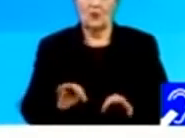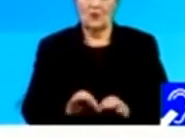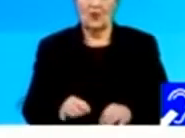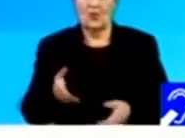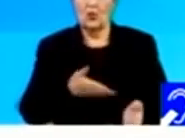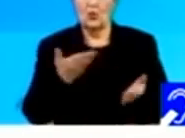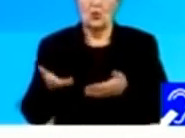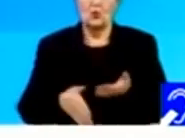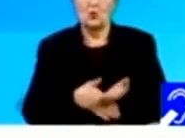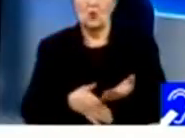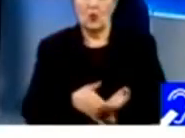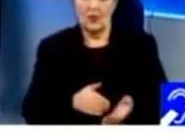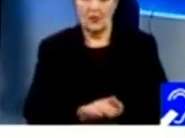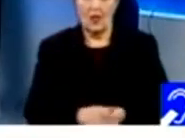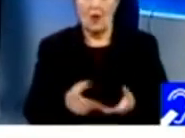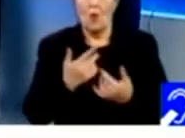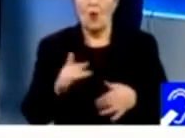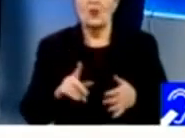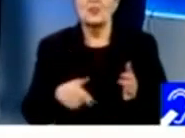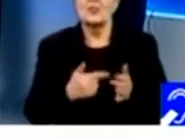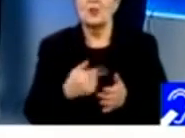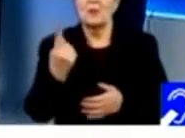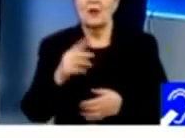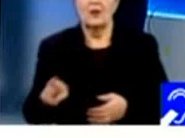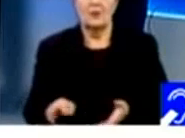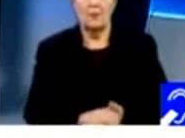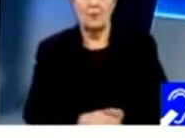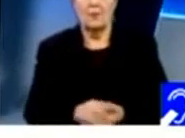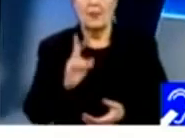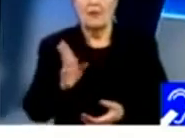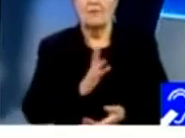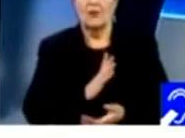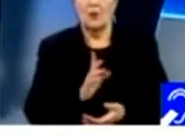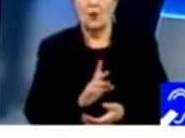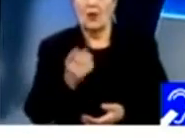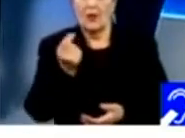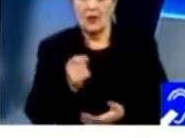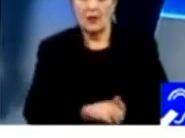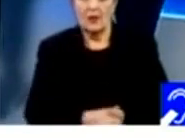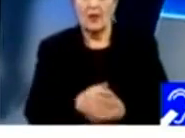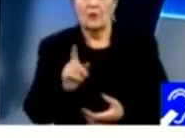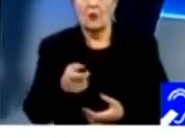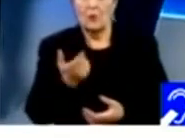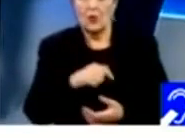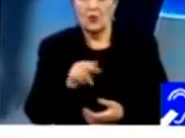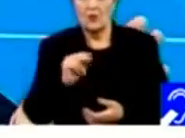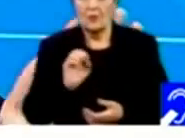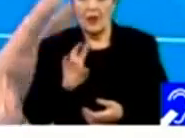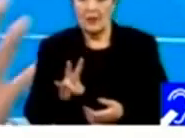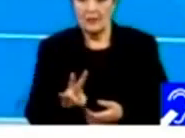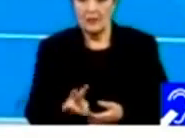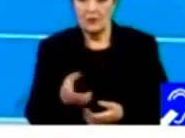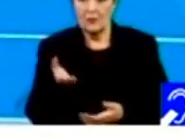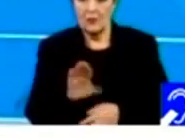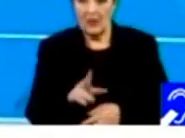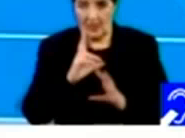Am înțeles răspunsul dumneavoastră. Câte o ultimă întrebare? Nu, aici domnule, am unul, o completare câte întrebare? Vă rog, nu mai avem timp. Haideți, domnule Ceban, dumneavoastră